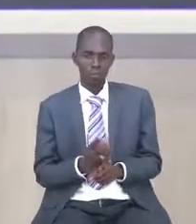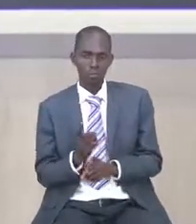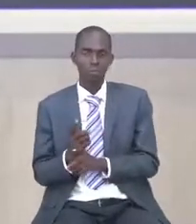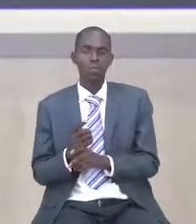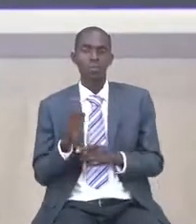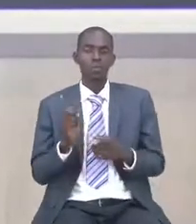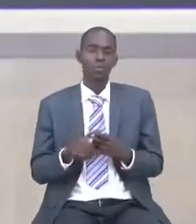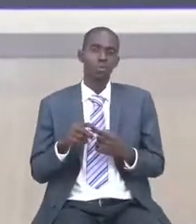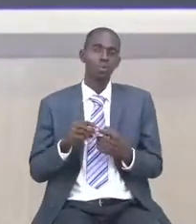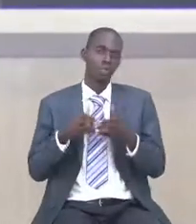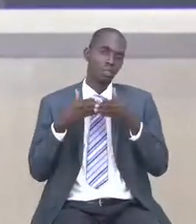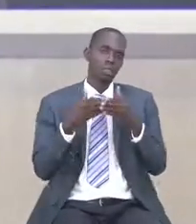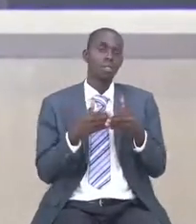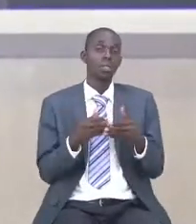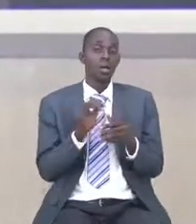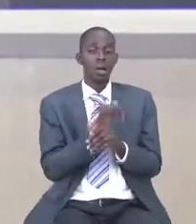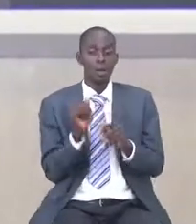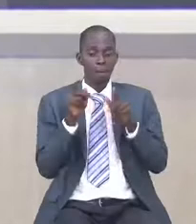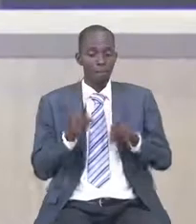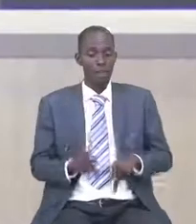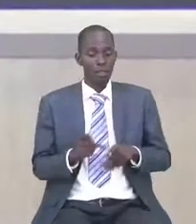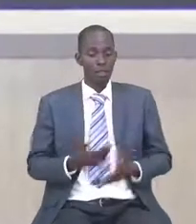pour diriger.